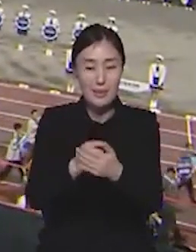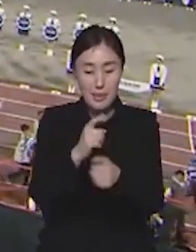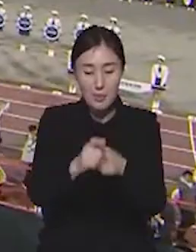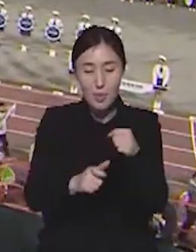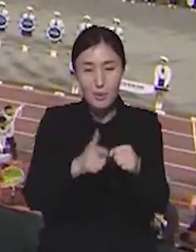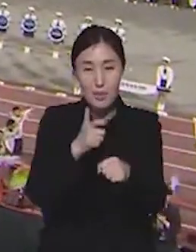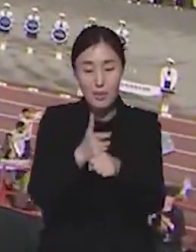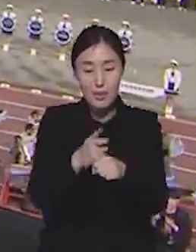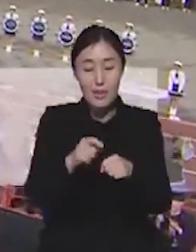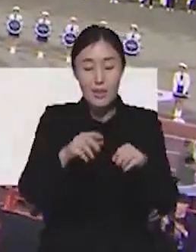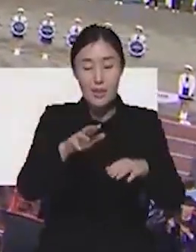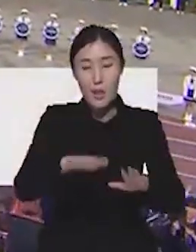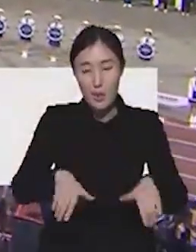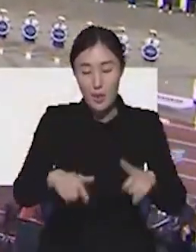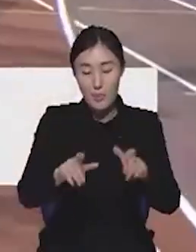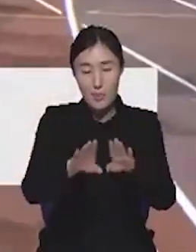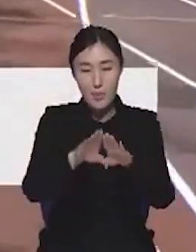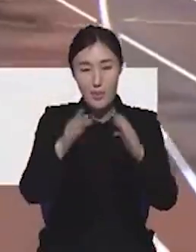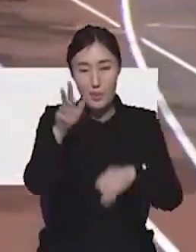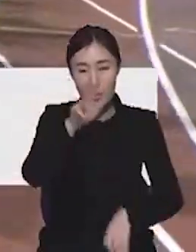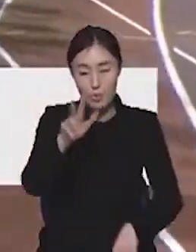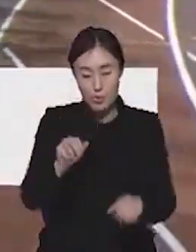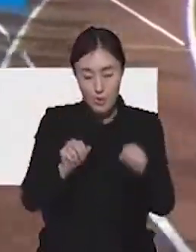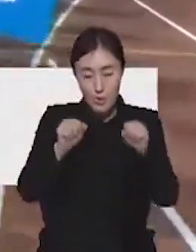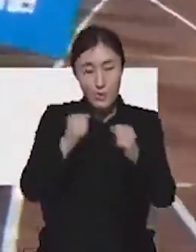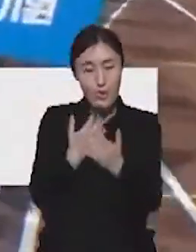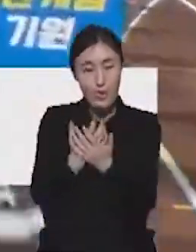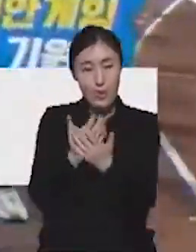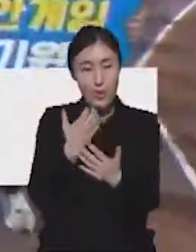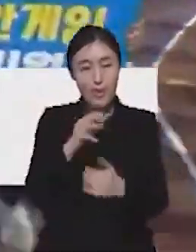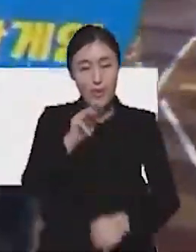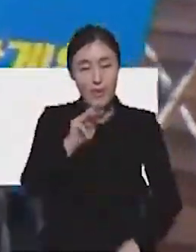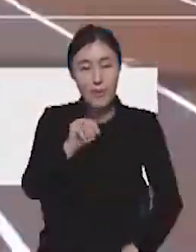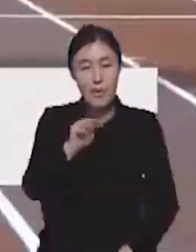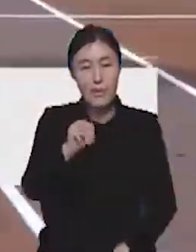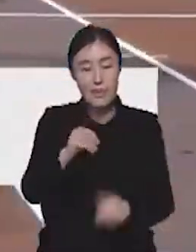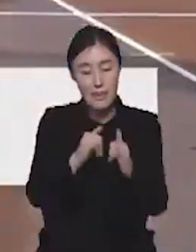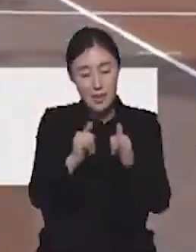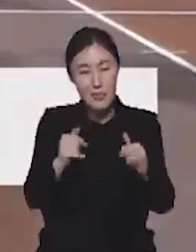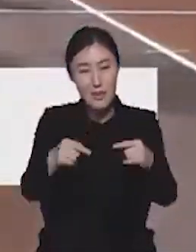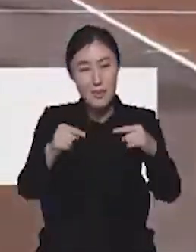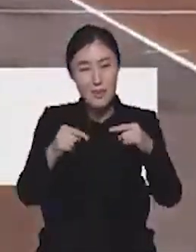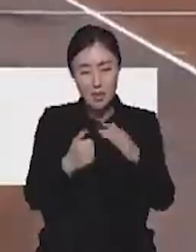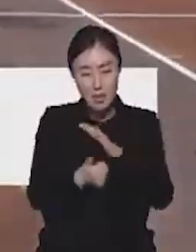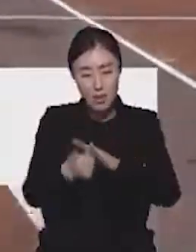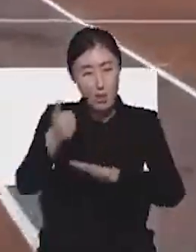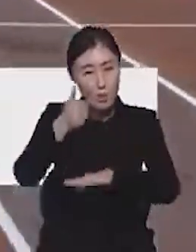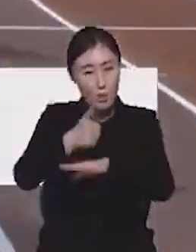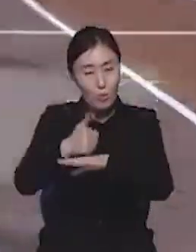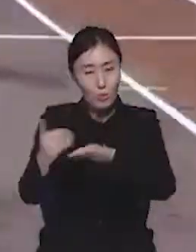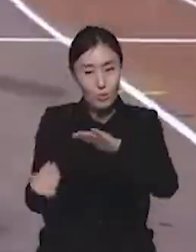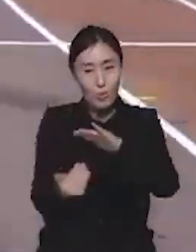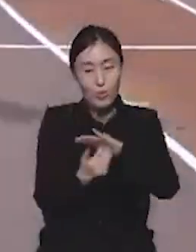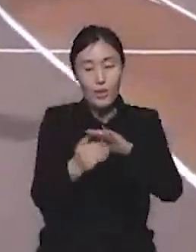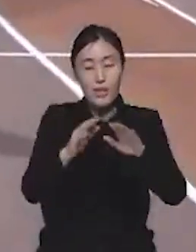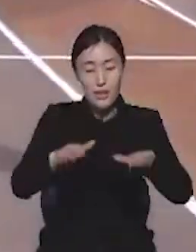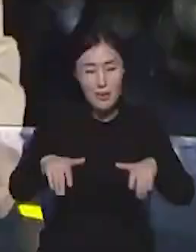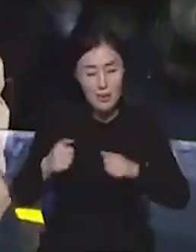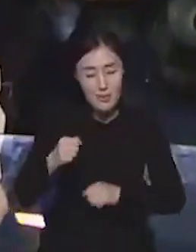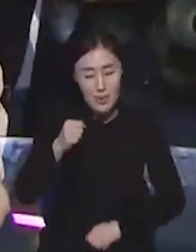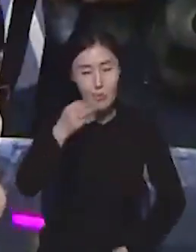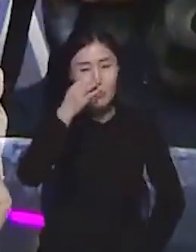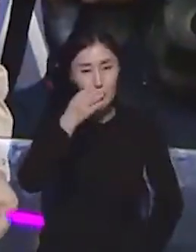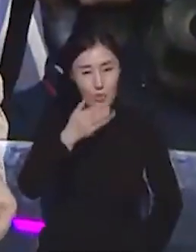만에 전남에서 열린 전국체전은 역대 최대 규모인 3만 명이 참가한 가운데 성공적으로 치러지며 전남의 저력을